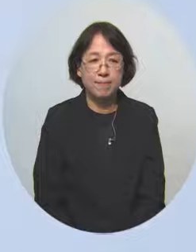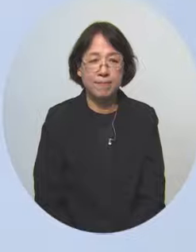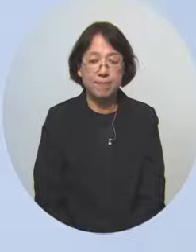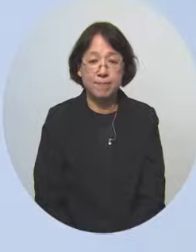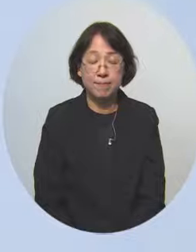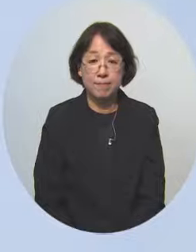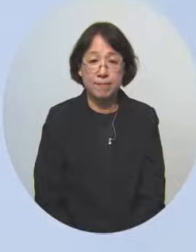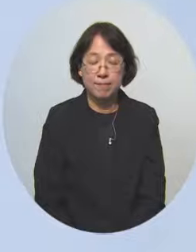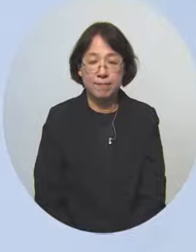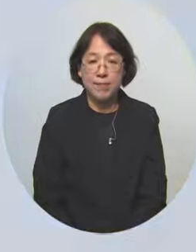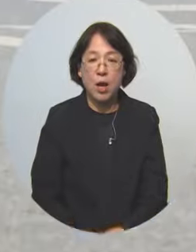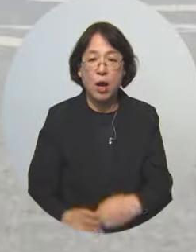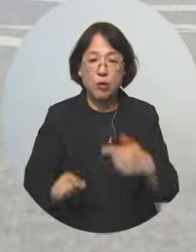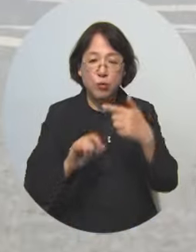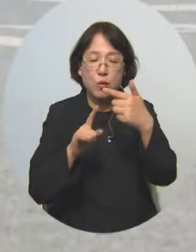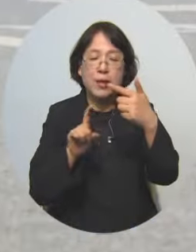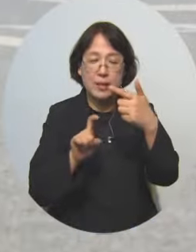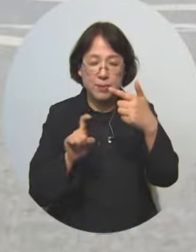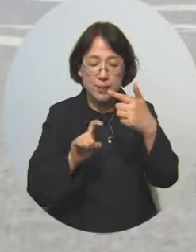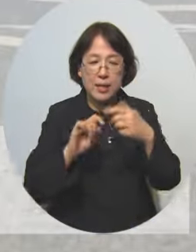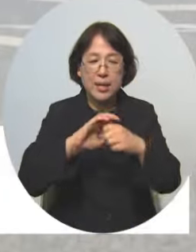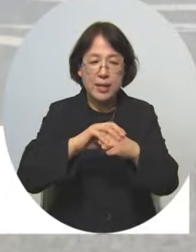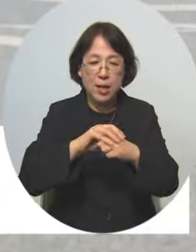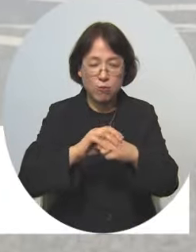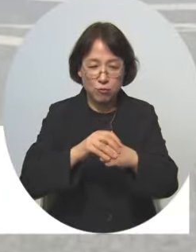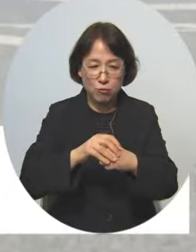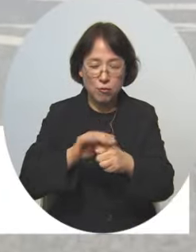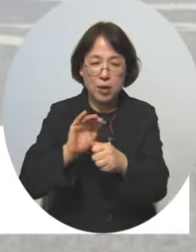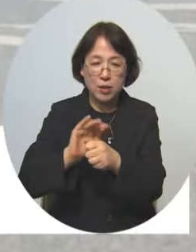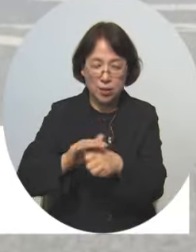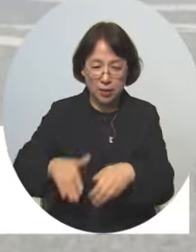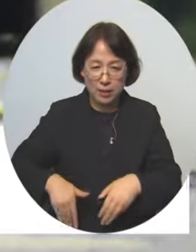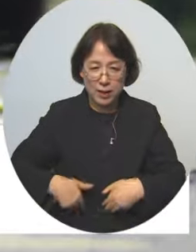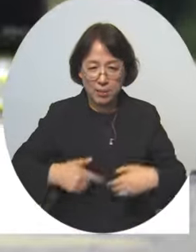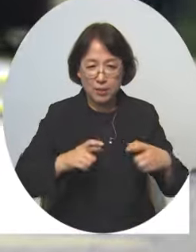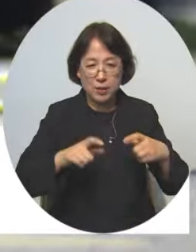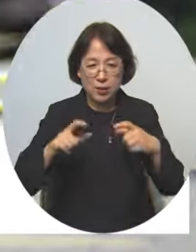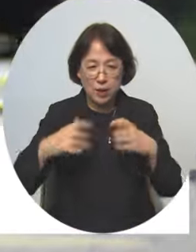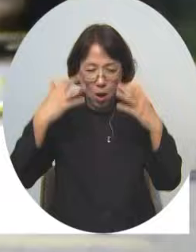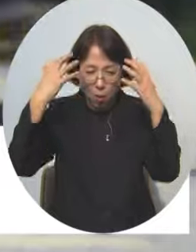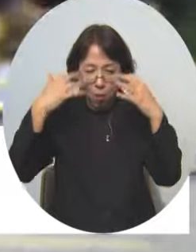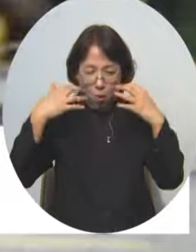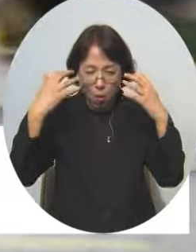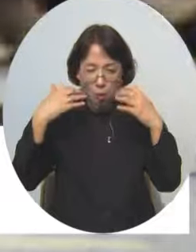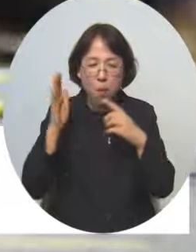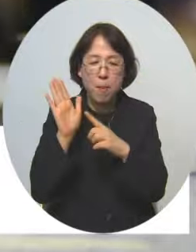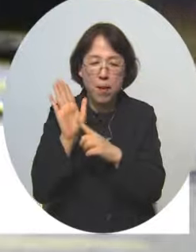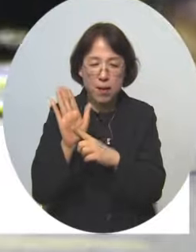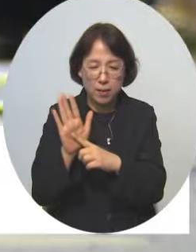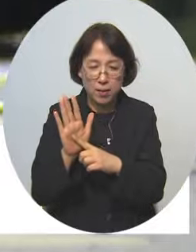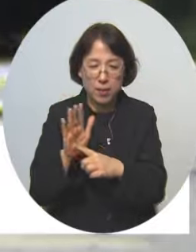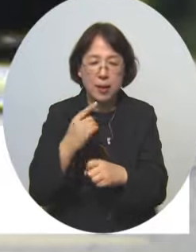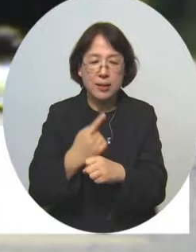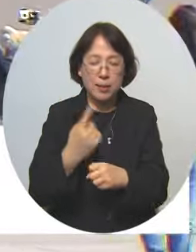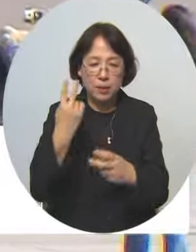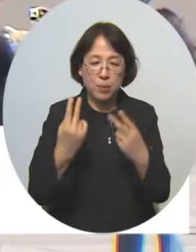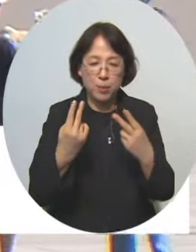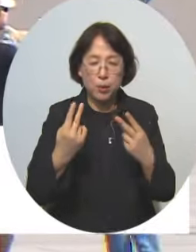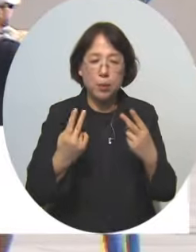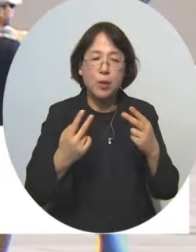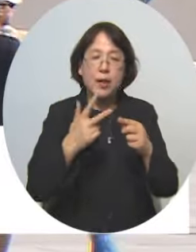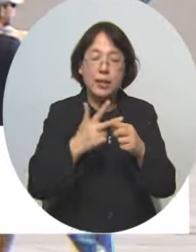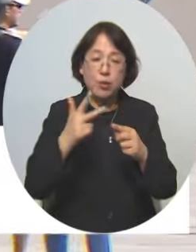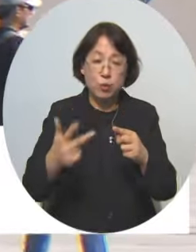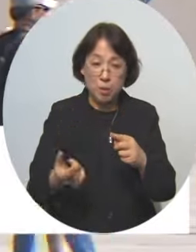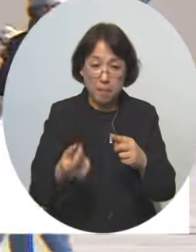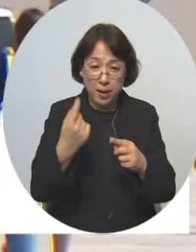지난 10일 대구를 비롯한 영남 일부 지역에 올해 첫 폭염특보가 발효됐습니다. 지난해보다 일주일 빠른 겁니다. 예년보다